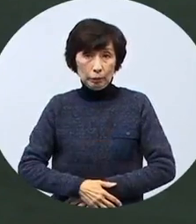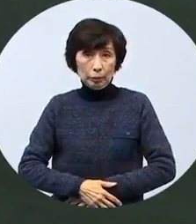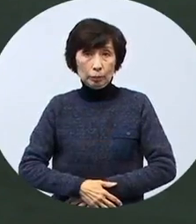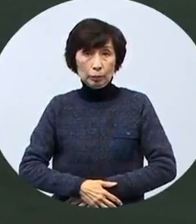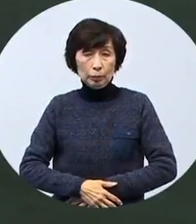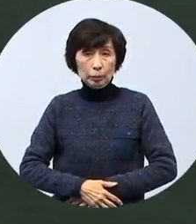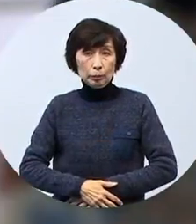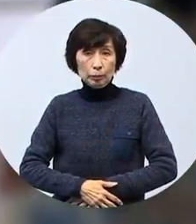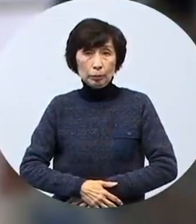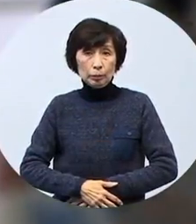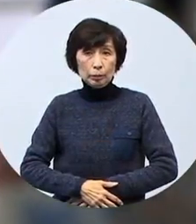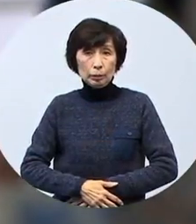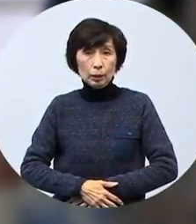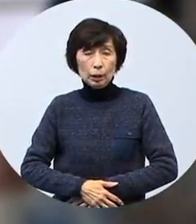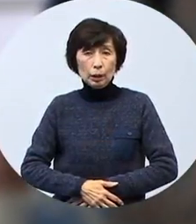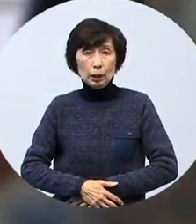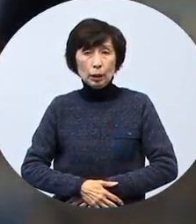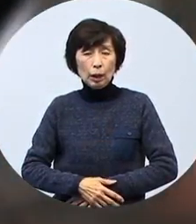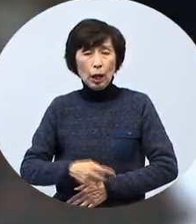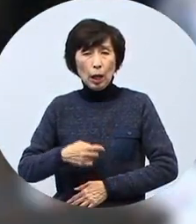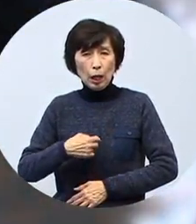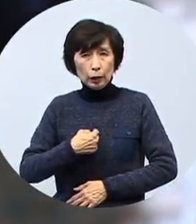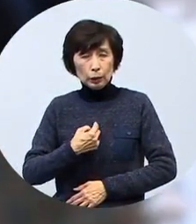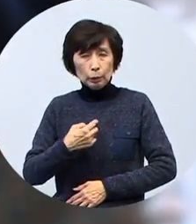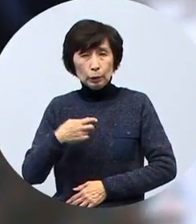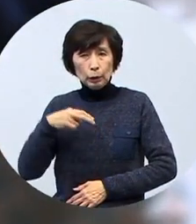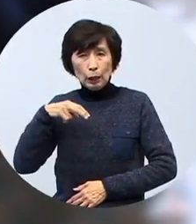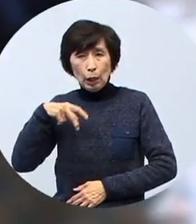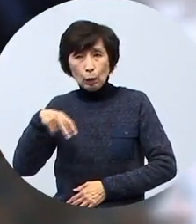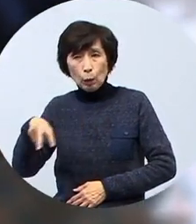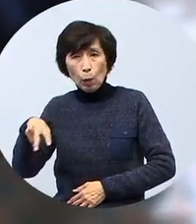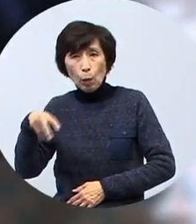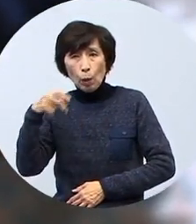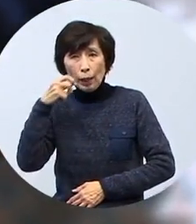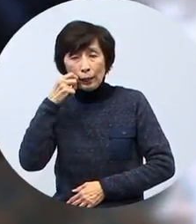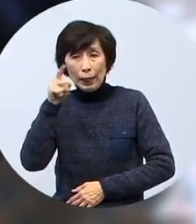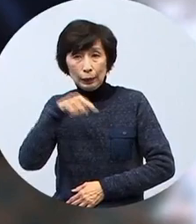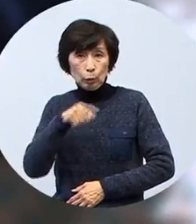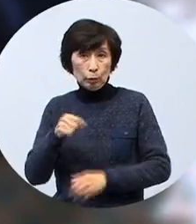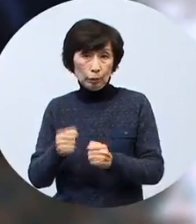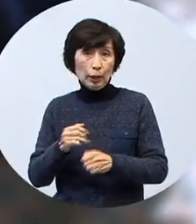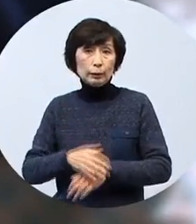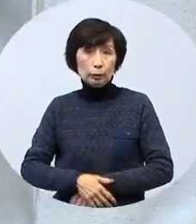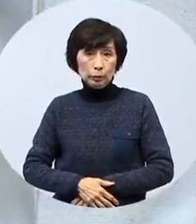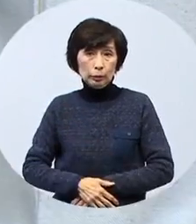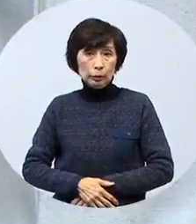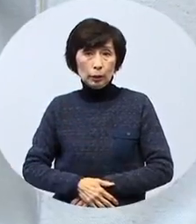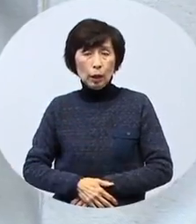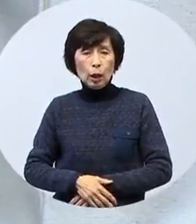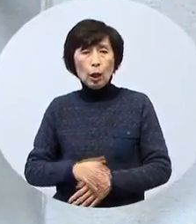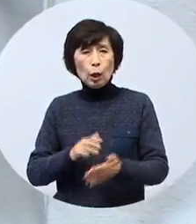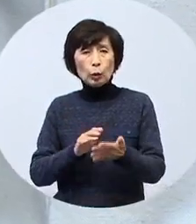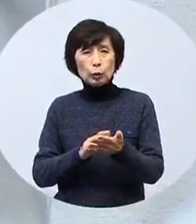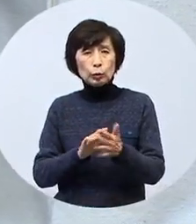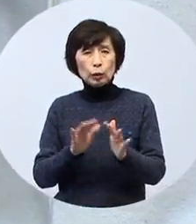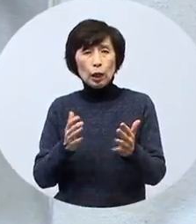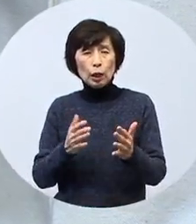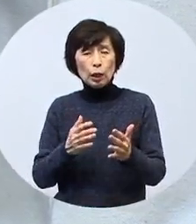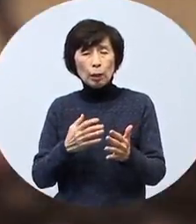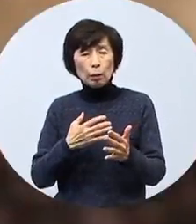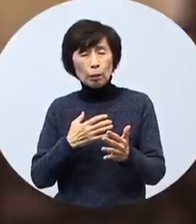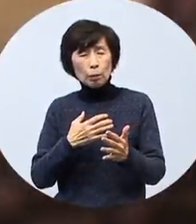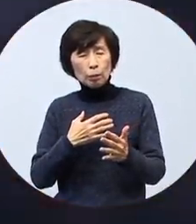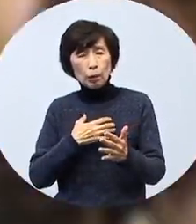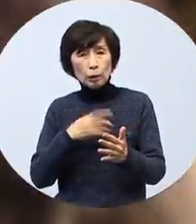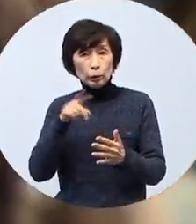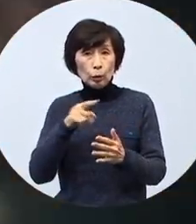。本当に動けない方とかもいらっしゃいますし、薬がなくなるとか